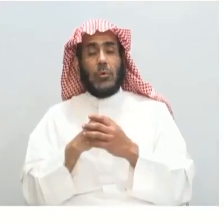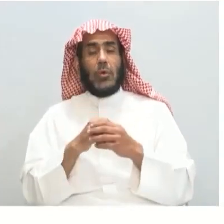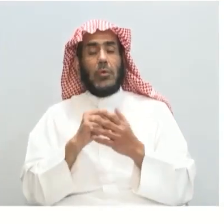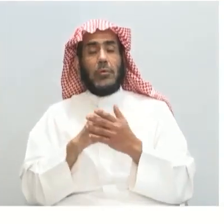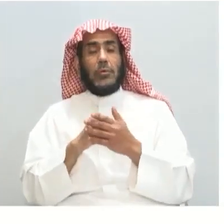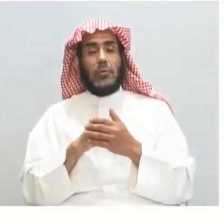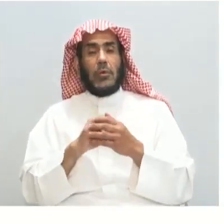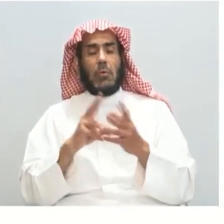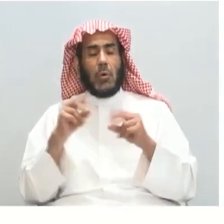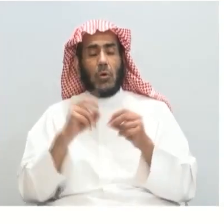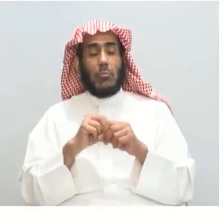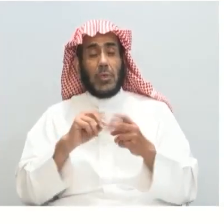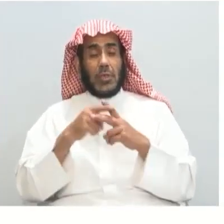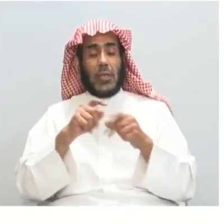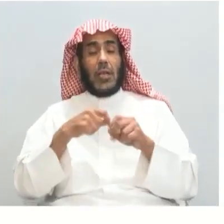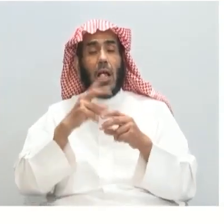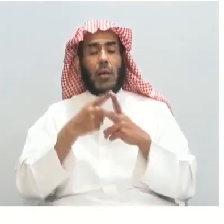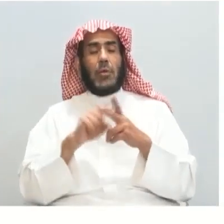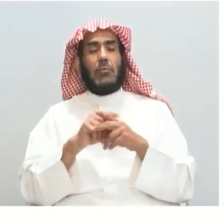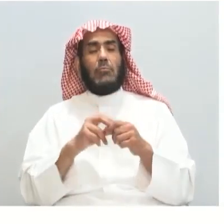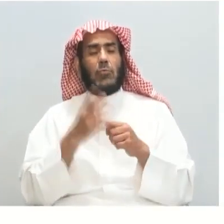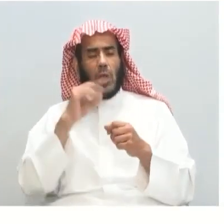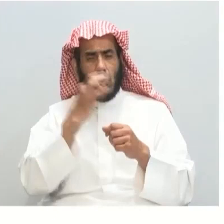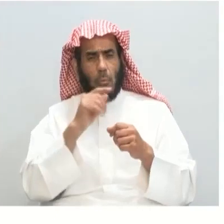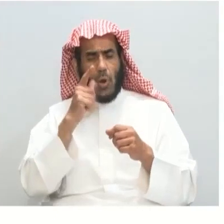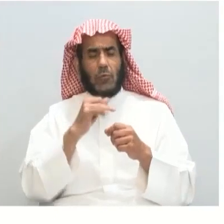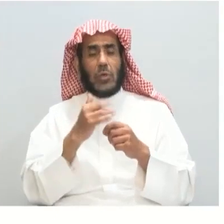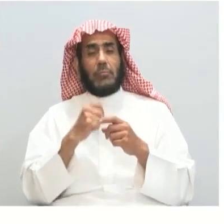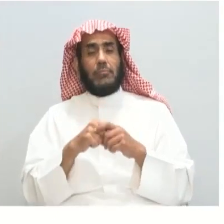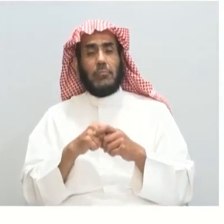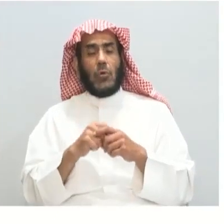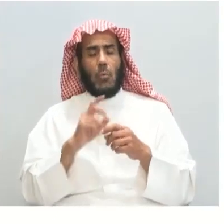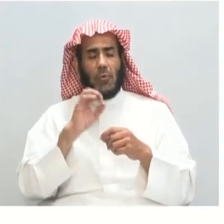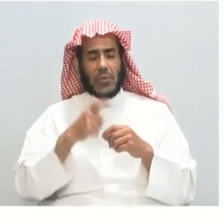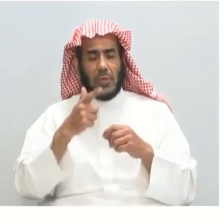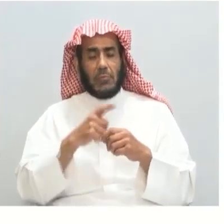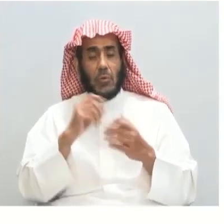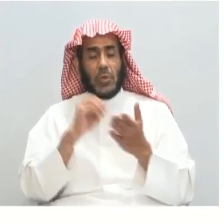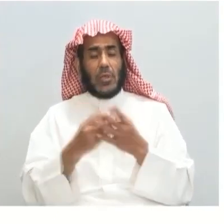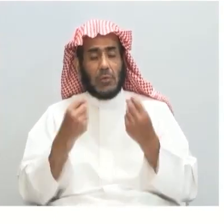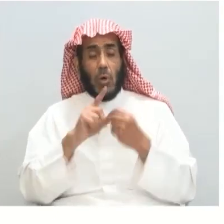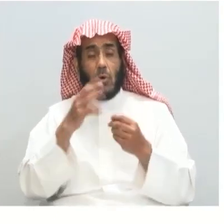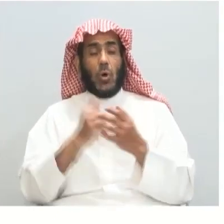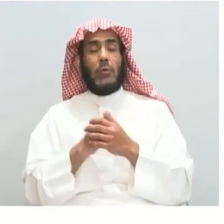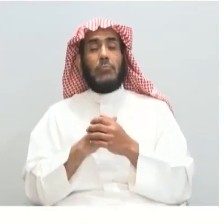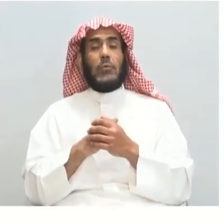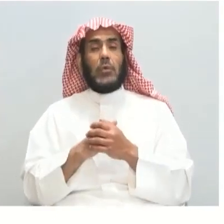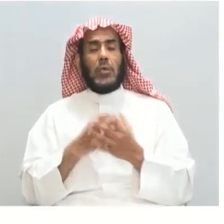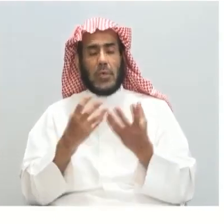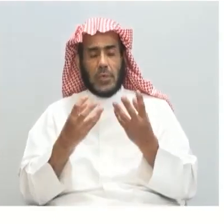والملكه ما مكنهم من اجازه العربيه هم كانوا يتحدثون باللغه الفصحى وبالفاء لذلك هم اكتسبوا اللغه